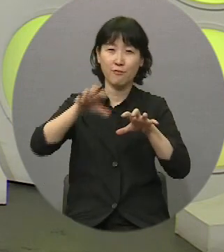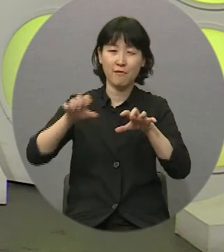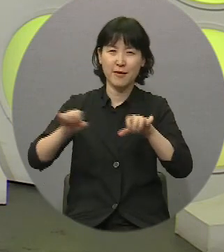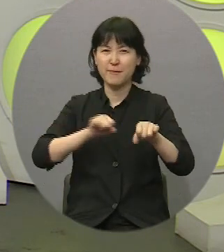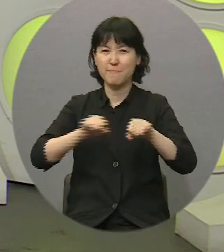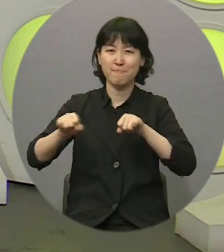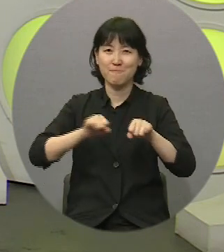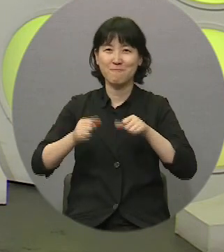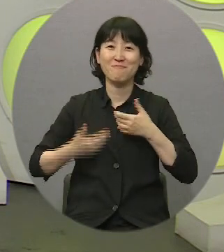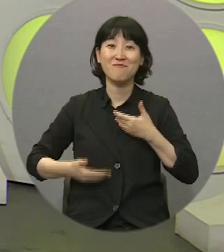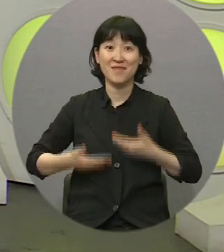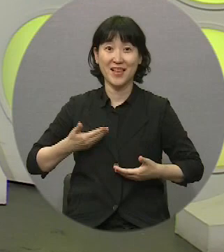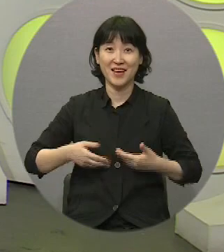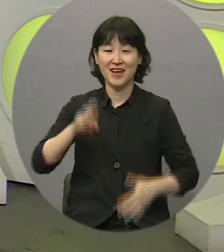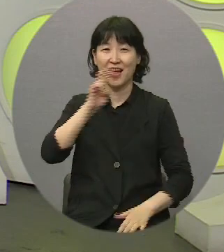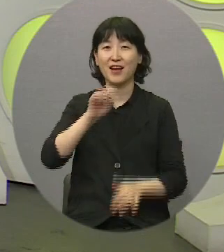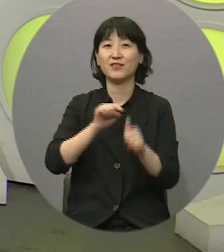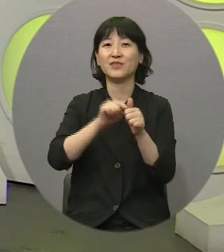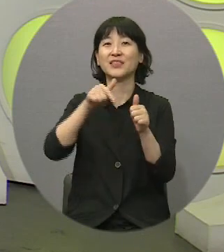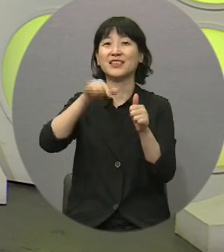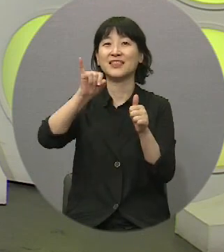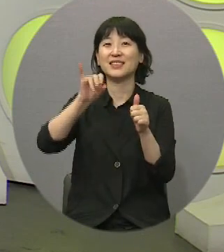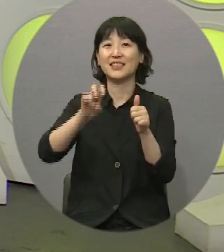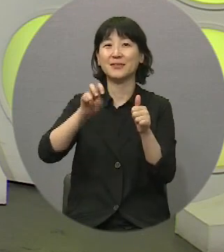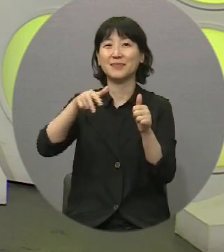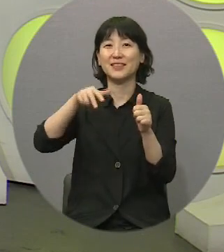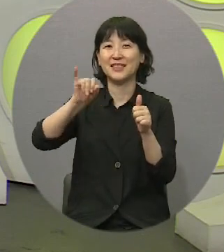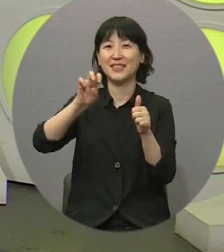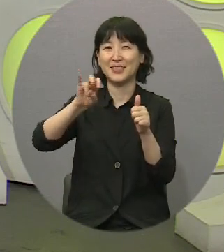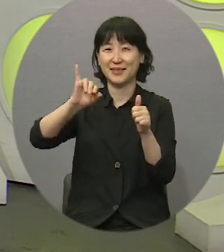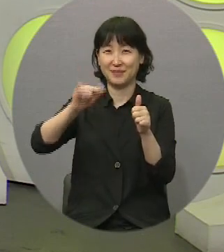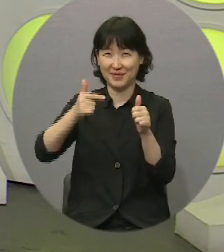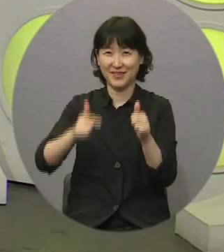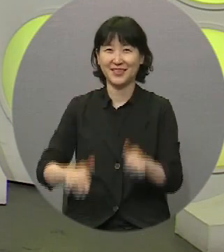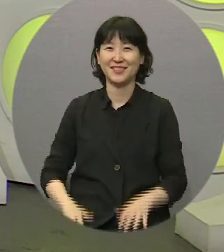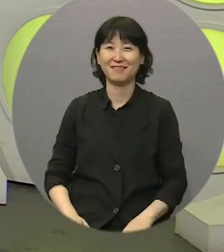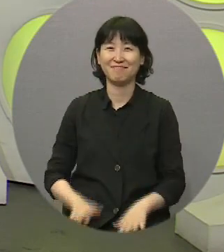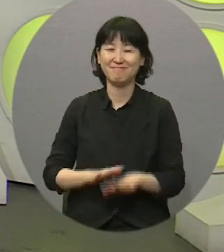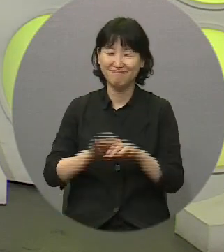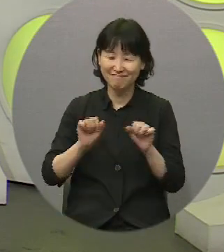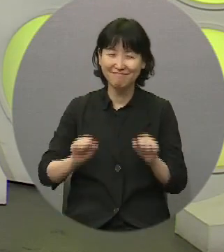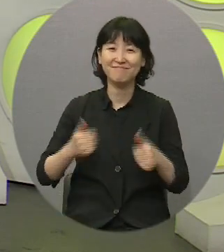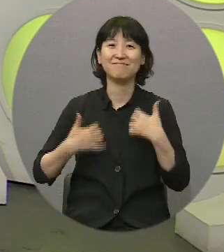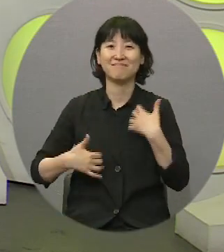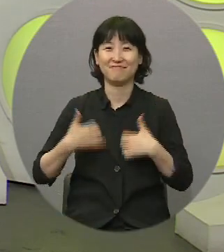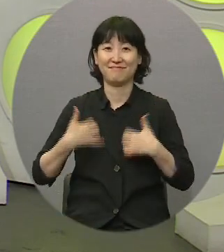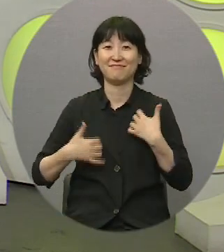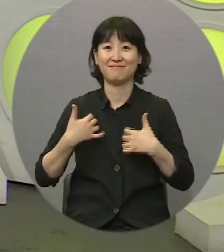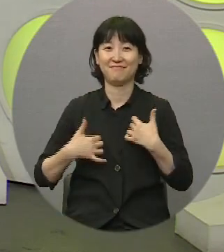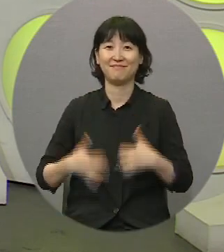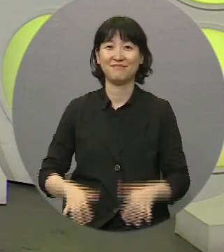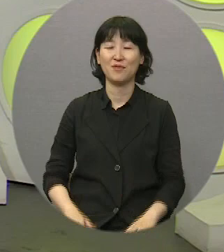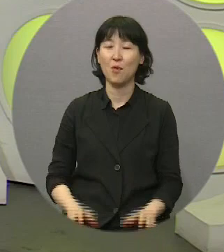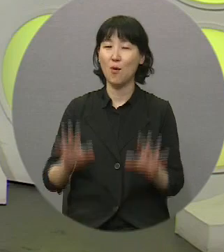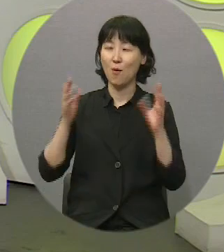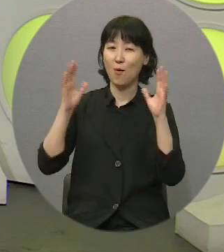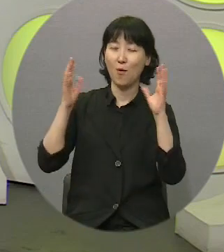활동하고 계시는 가수 김지민 씨를 모셨습니다. 네, 안녕하세요. 반갑습니다. 네.